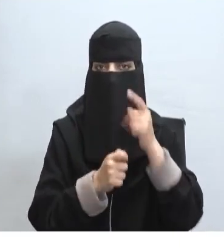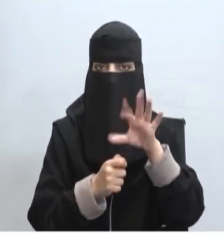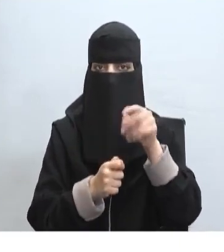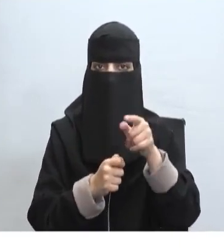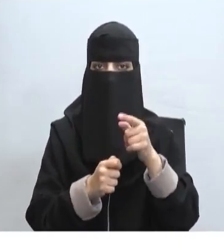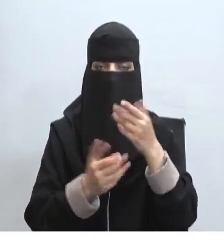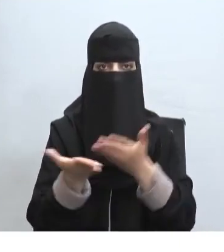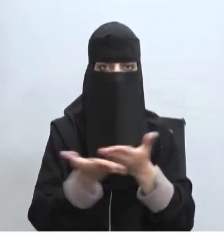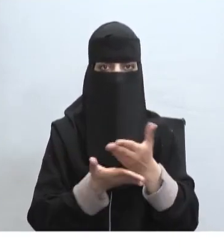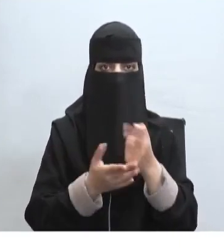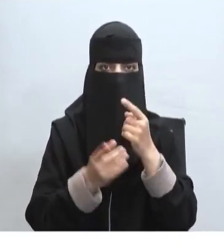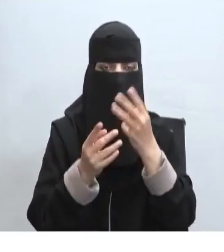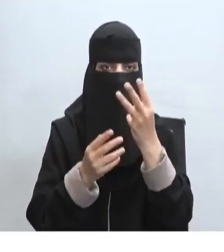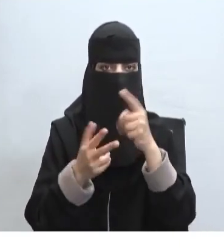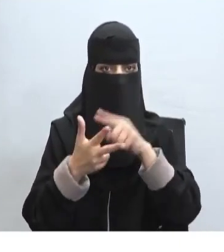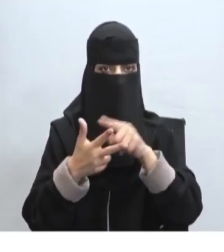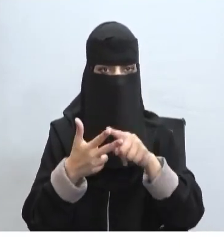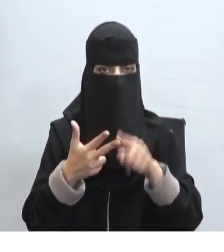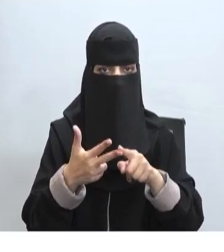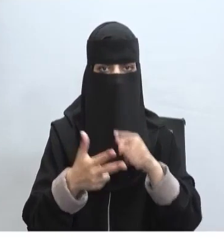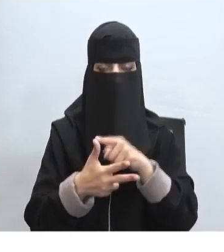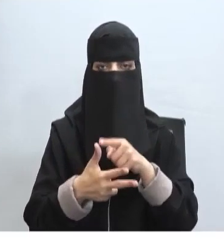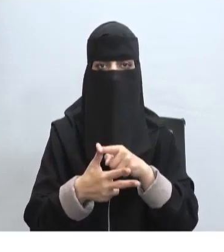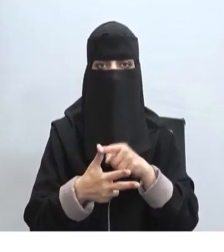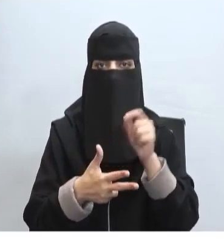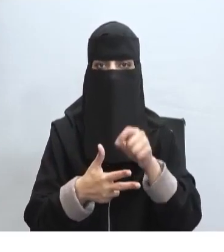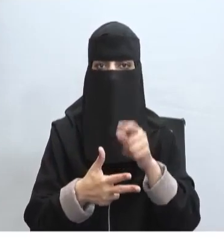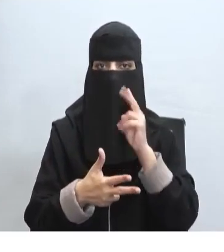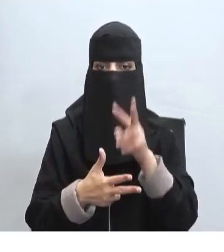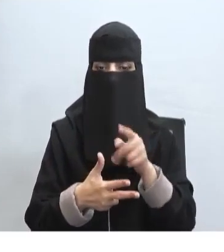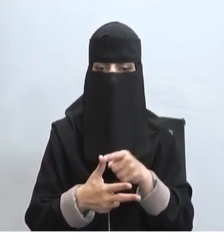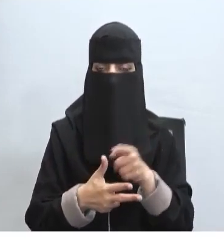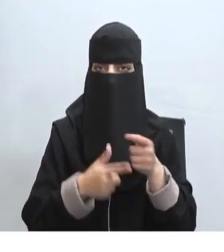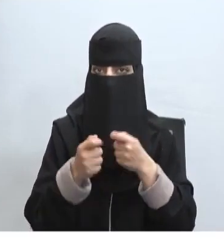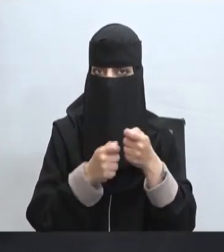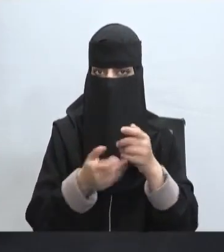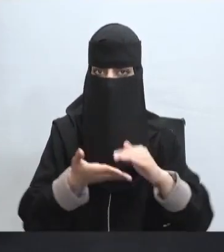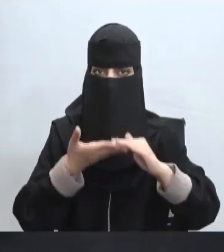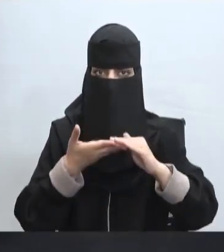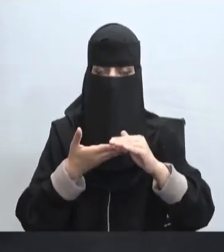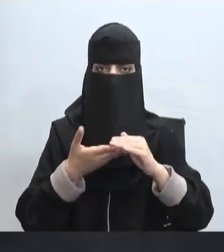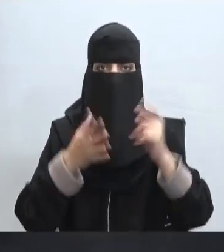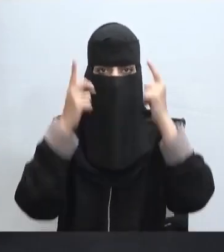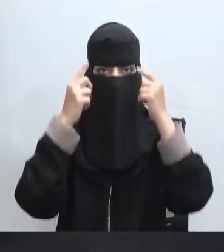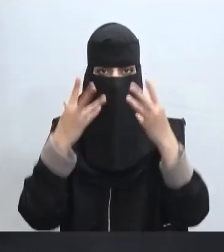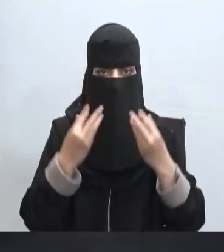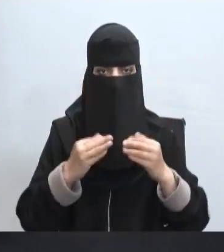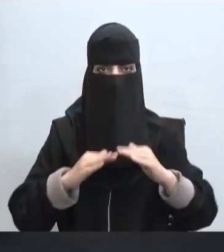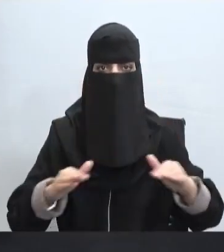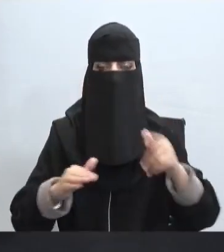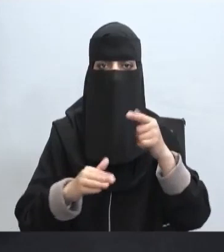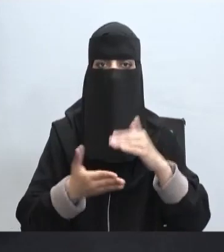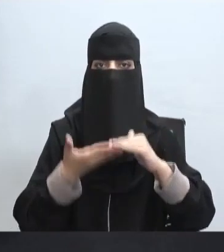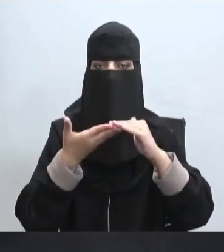اننا سنتناول ابرز ثلاث اسباب منها في ما يلي الاستثمار يساعدك على تحقيق اموالك كذلك